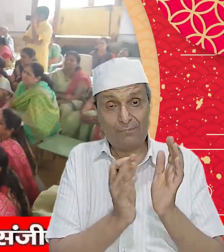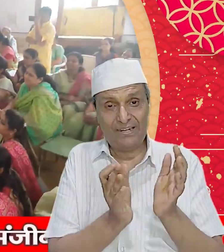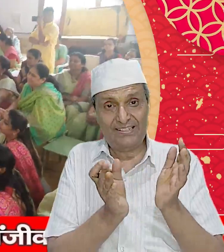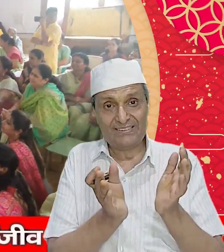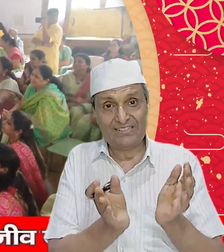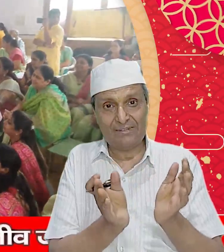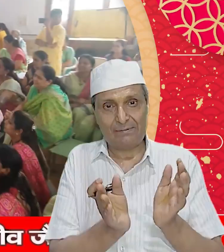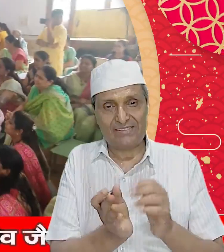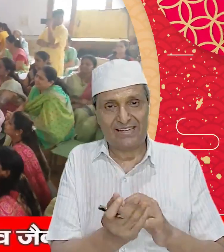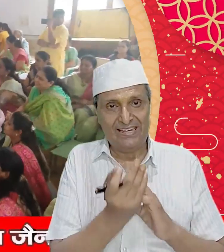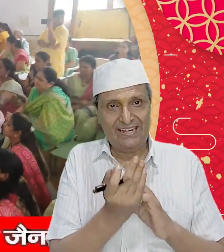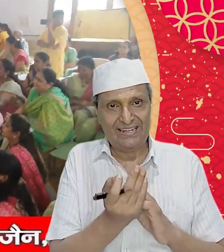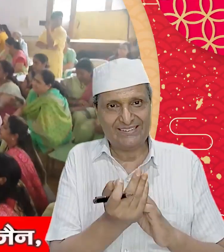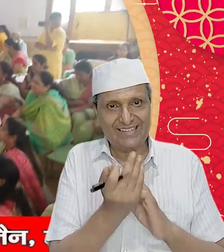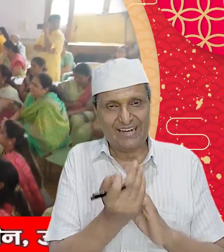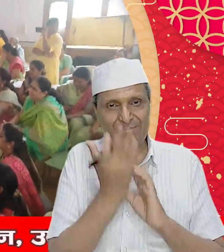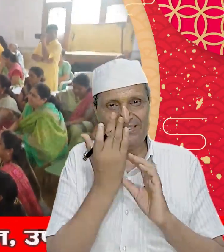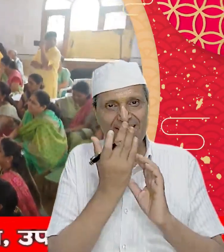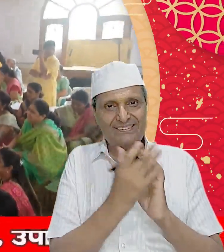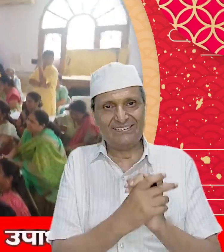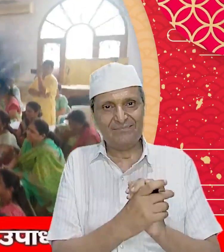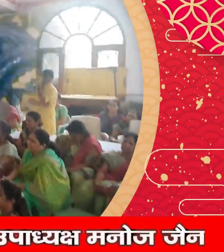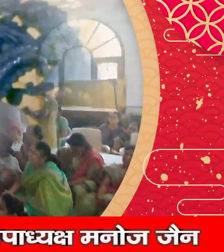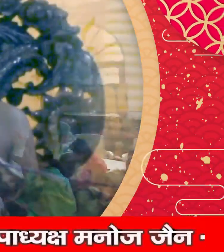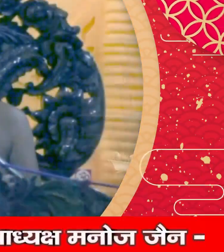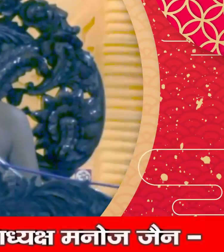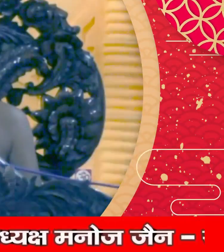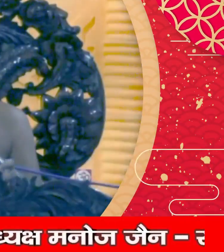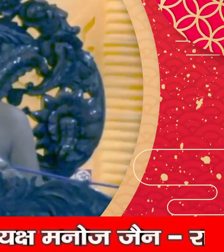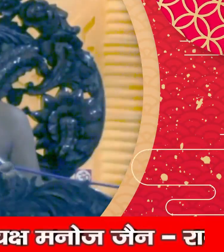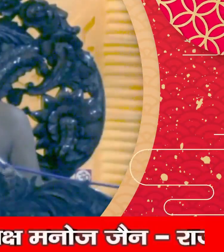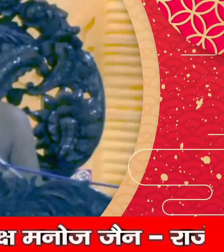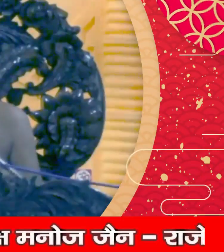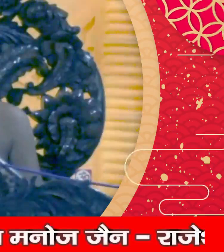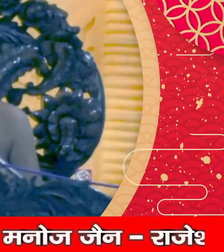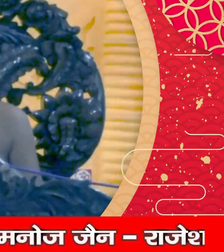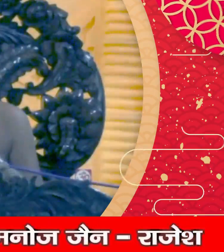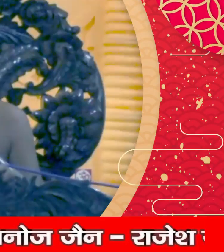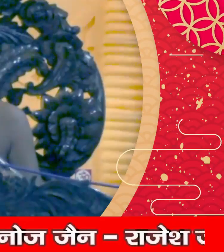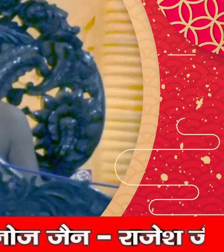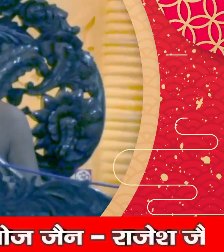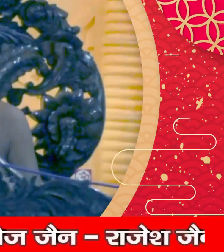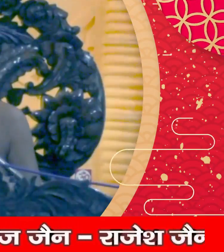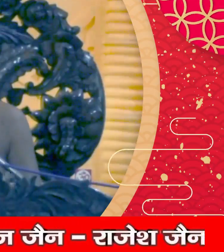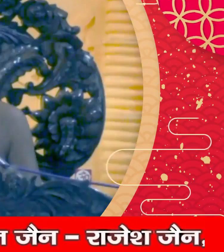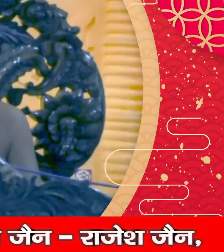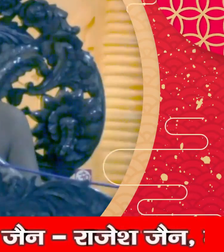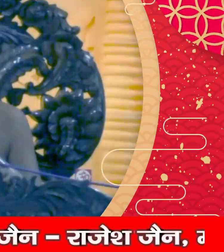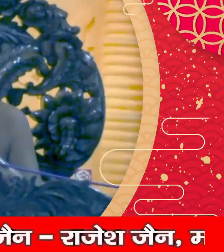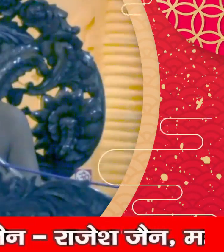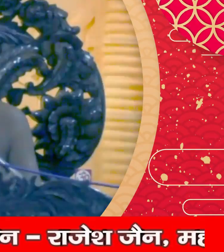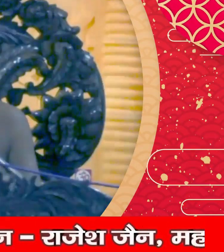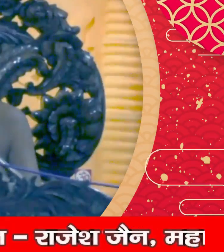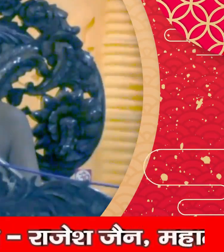ने, अपने इस 10 मिनट के प्रवचन का एक अंश आप भी देख लीजिए। महानुभाव, आप सब लोगों ने यही कार्य आज किया